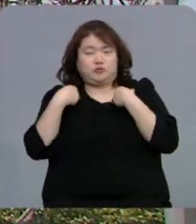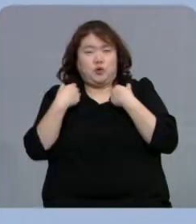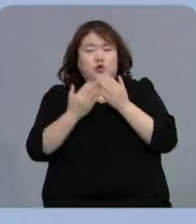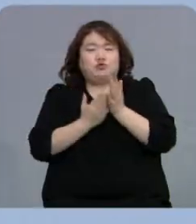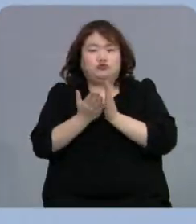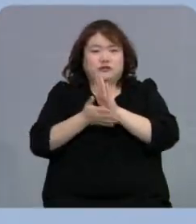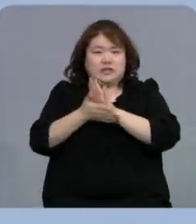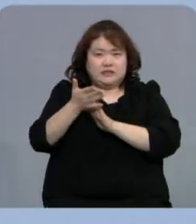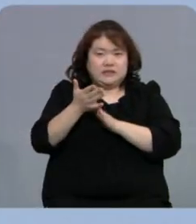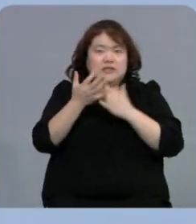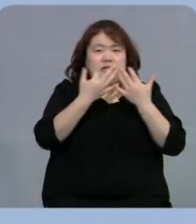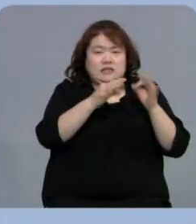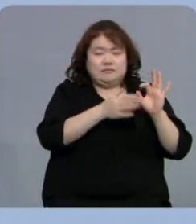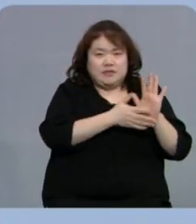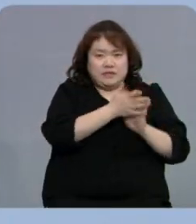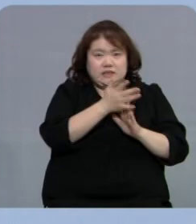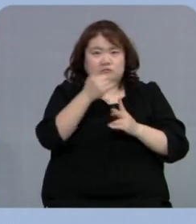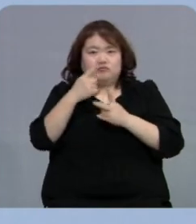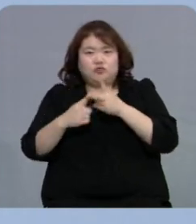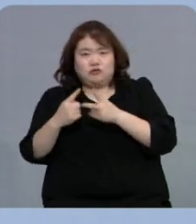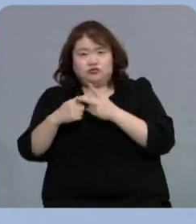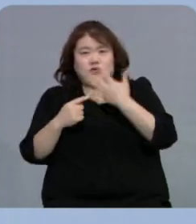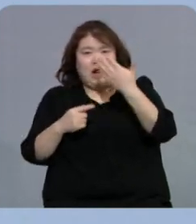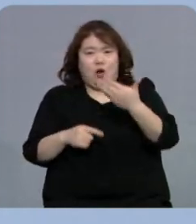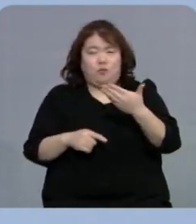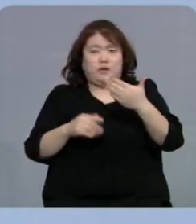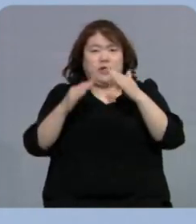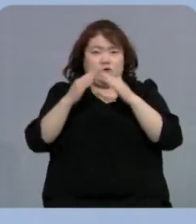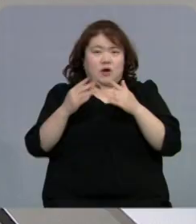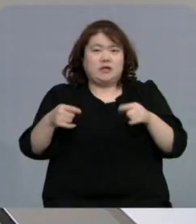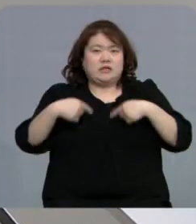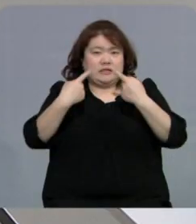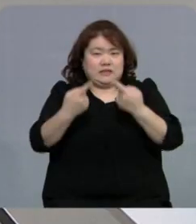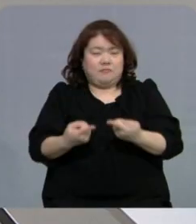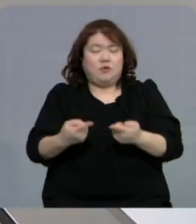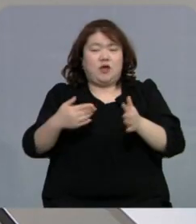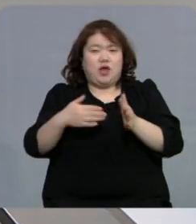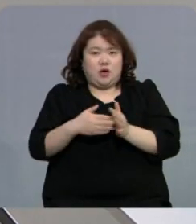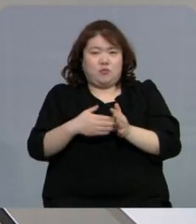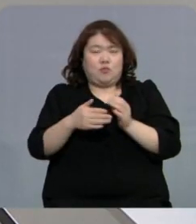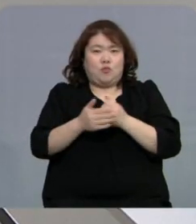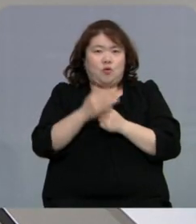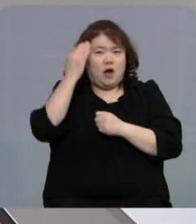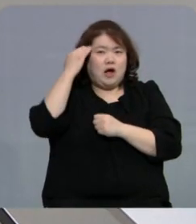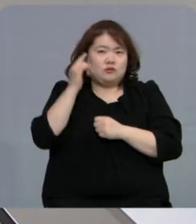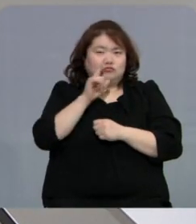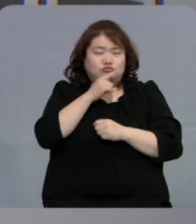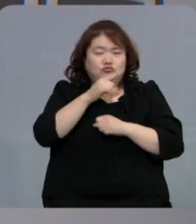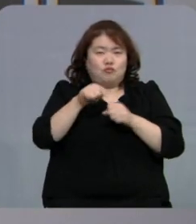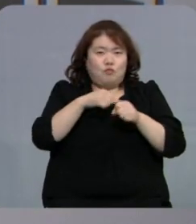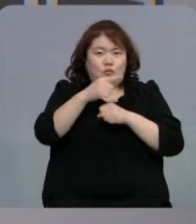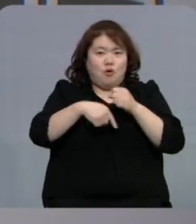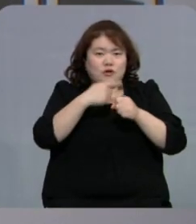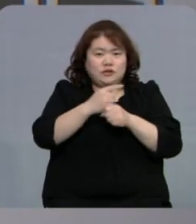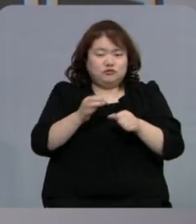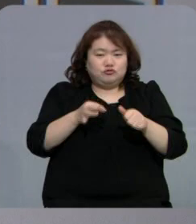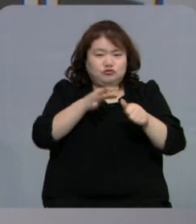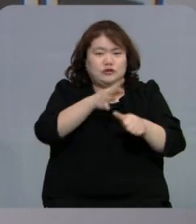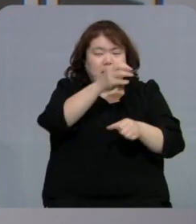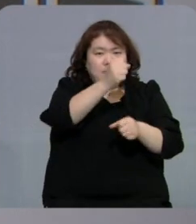군산시, 김제시, 부안군 등 9개 기관이 참여했고 한수원과 현대글로벌이 지분을 투자해